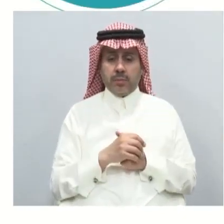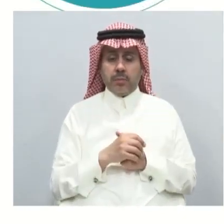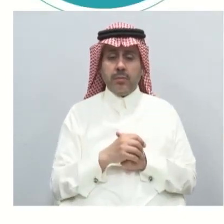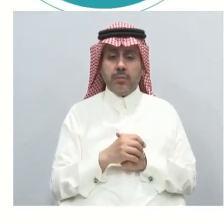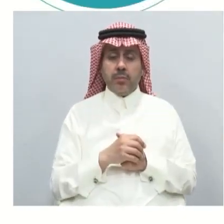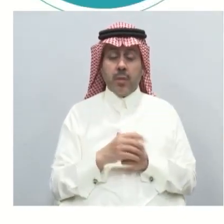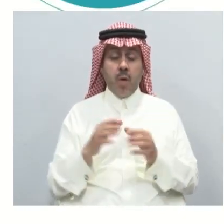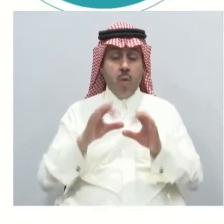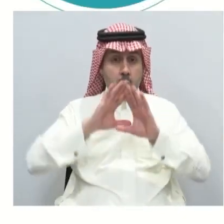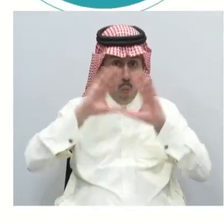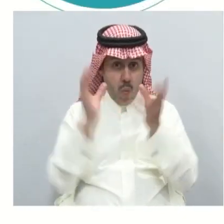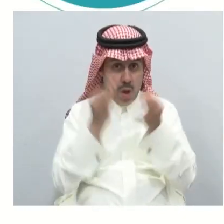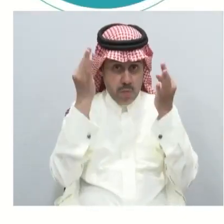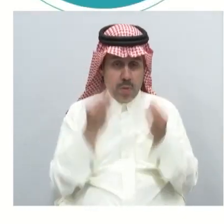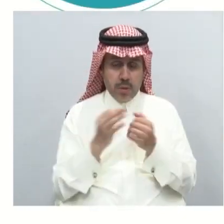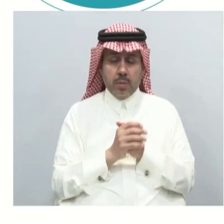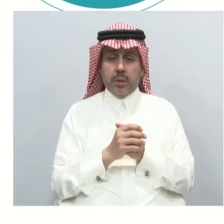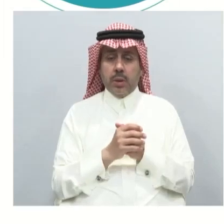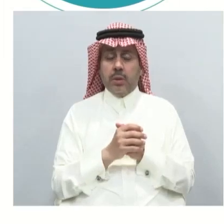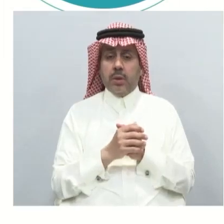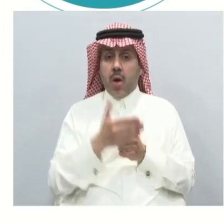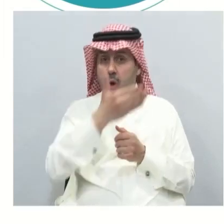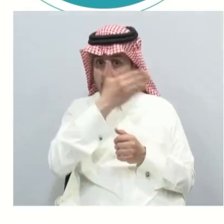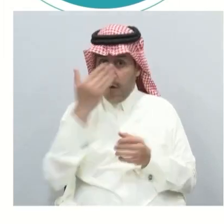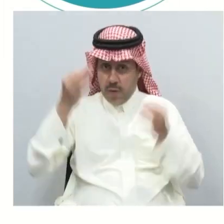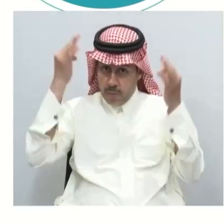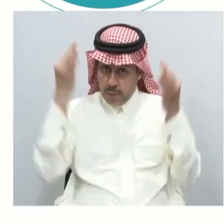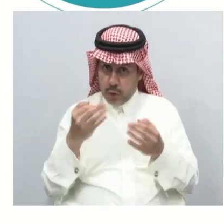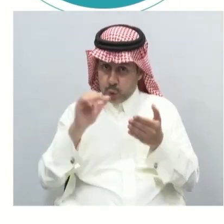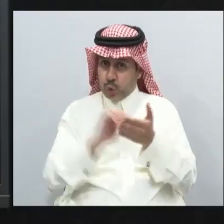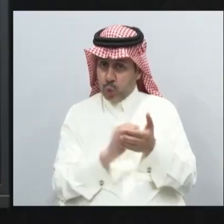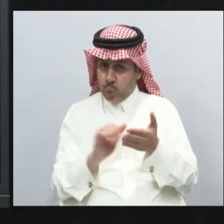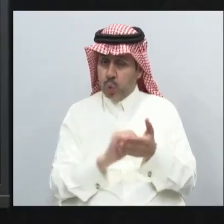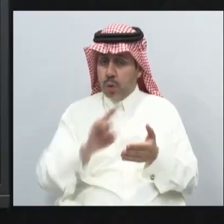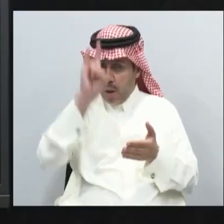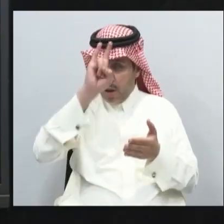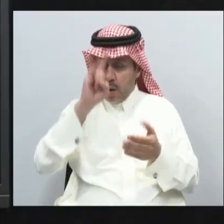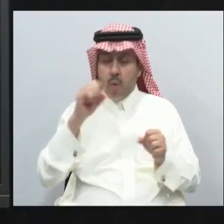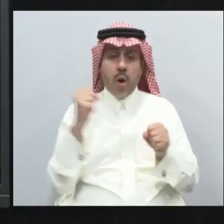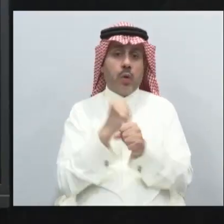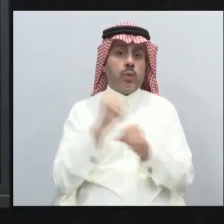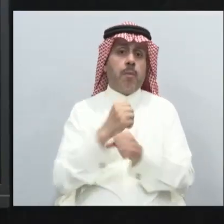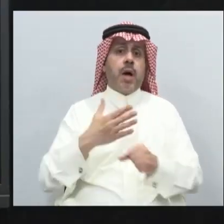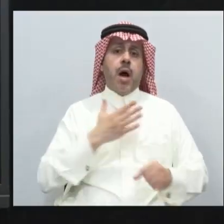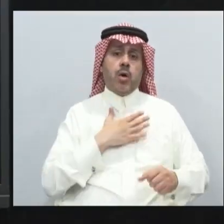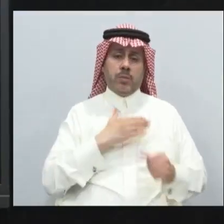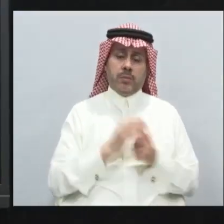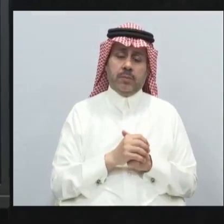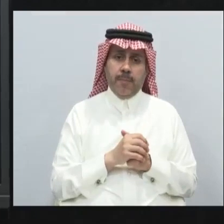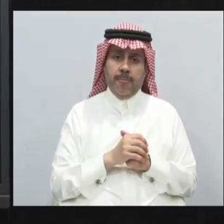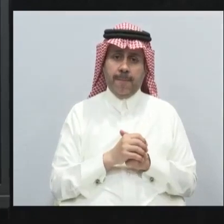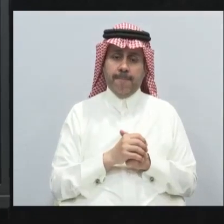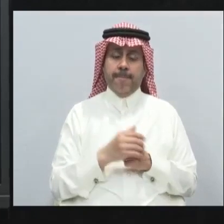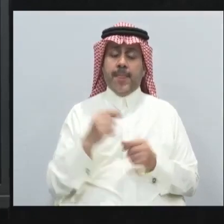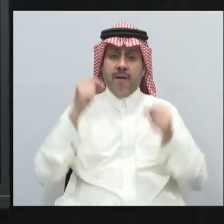والاكمل في مثل هذا ان نجمع بين الامرين فان نحفظ ونتعلم هذا الامر وتكون